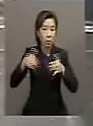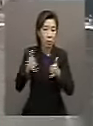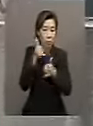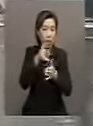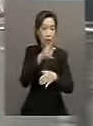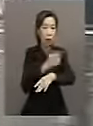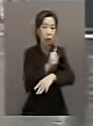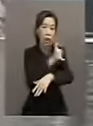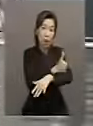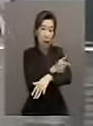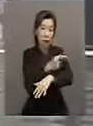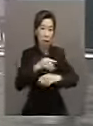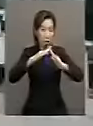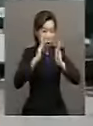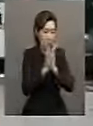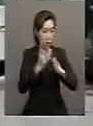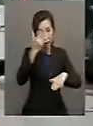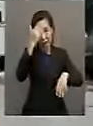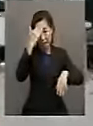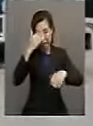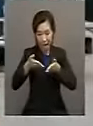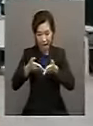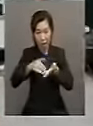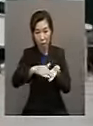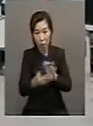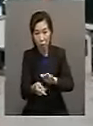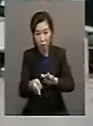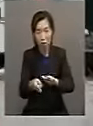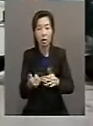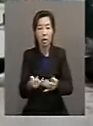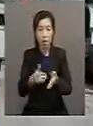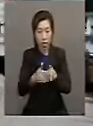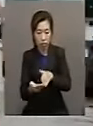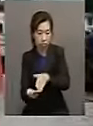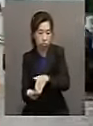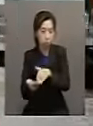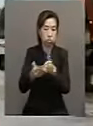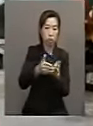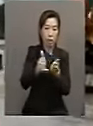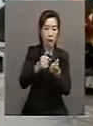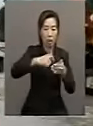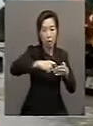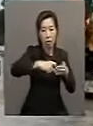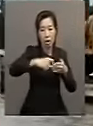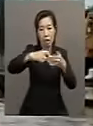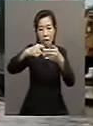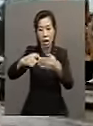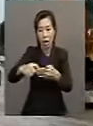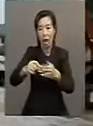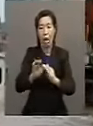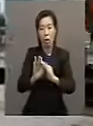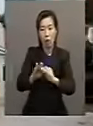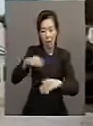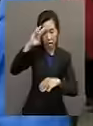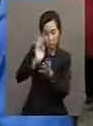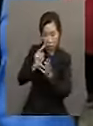สุดเจ้าหน้าที่ตอนนี้กู้ซากเรือขึ้นมาได้แล้วแล้วก็นำมาไว้ที่คานเรือศรีเจริญให้เจ้าหน้าที่พิสูจน์หลักฐานเข้า